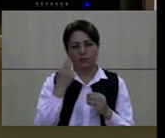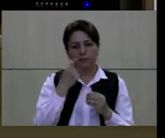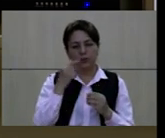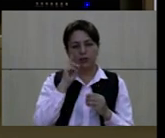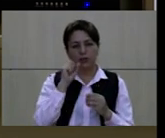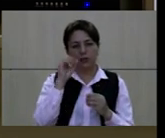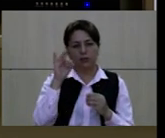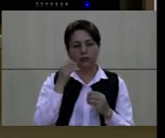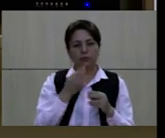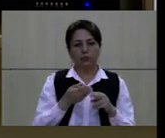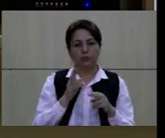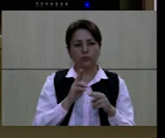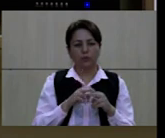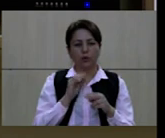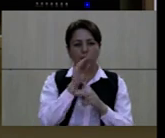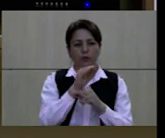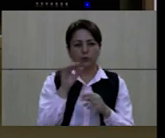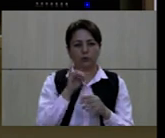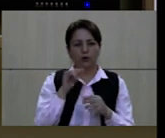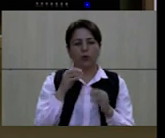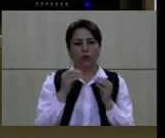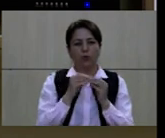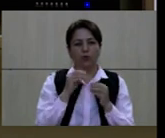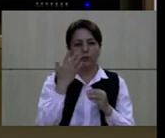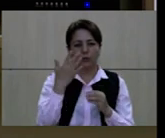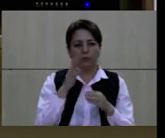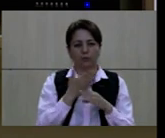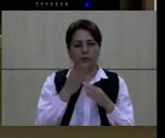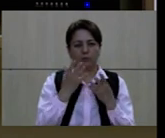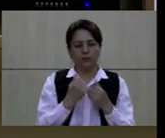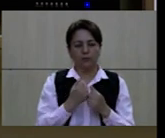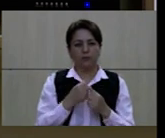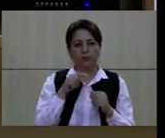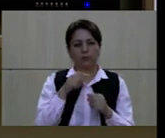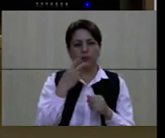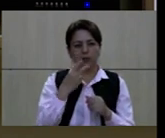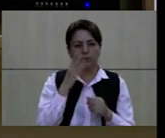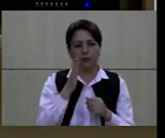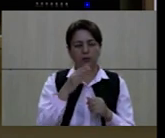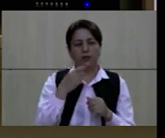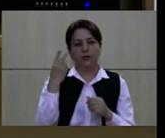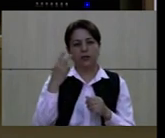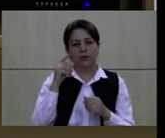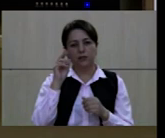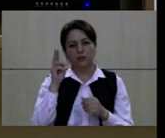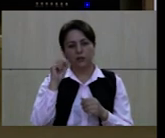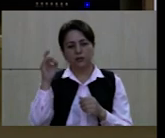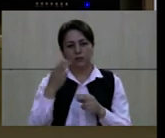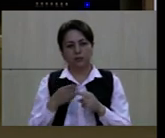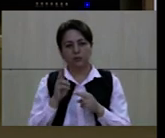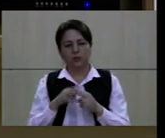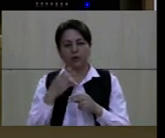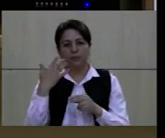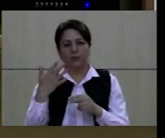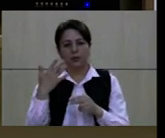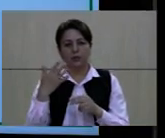uchun qo'shimcha ko'paytuvchi 10 ni 5 ga bo'lib topamiz. U 2 ga teng. Ikkinchi kasr uchun esa 5